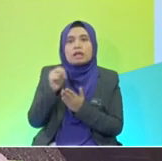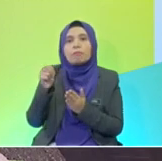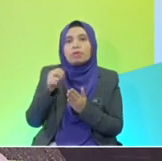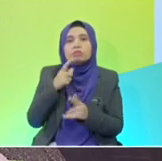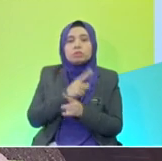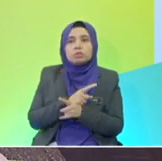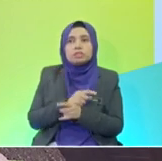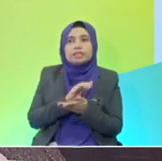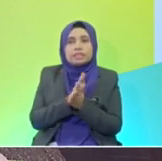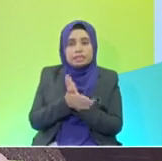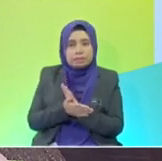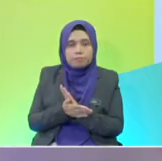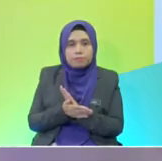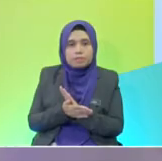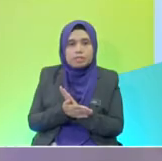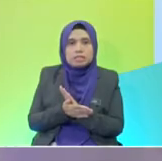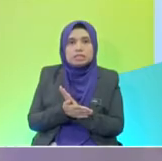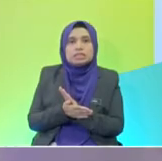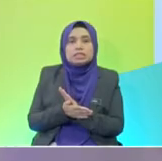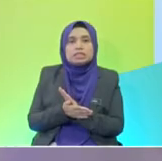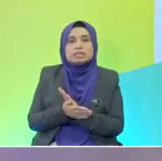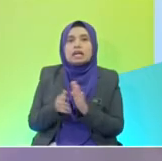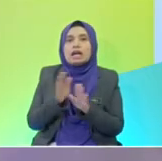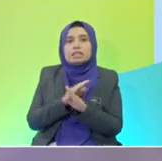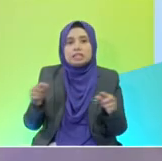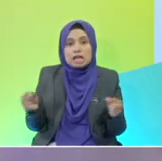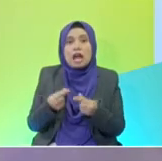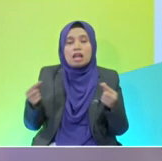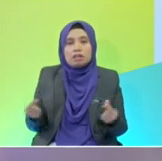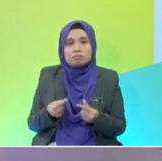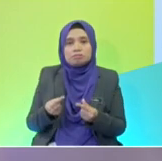sini sebenarnya sangat-sangat tidak digalakkan